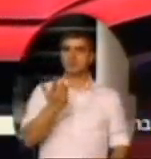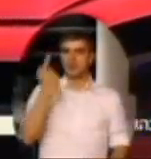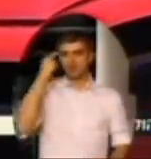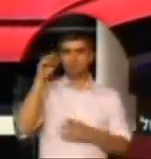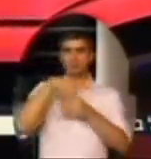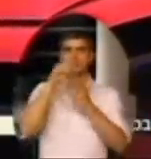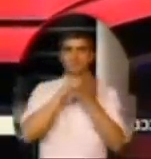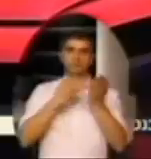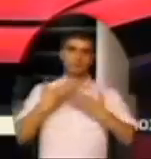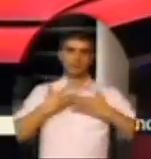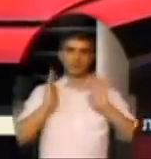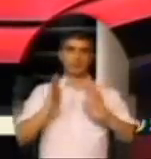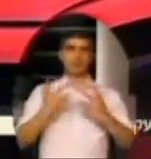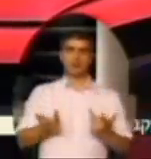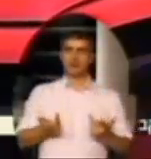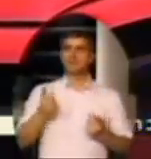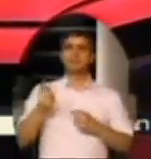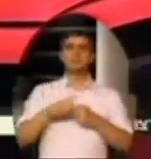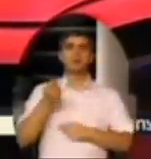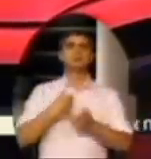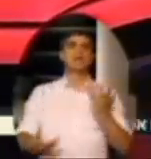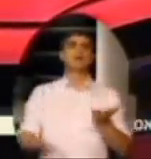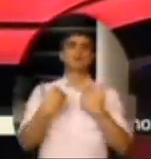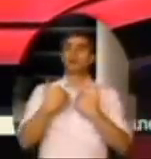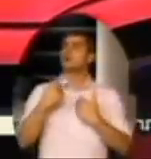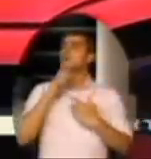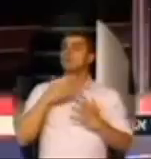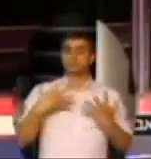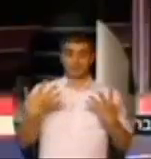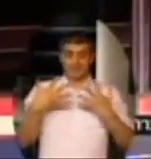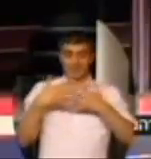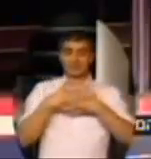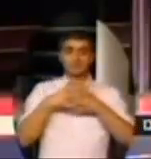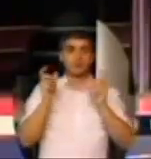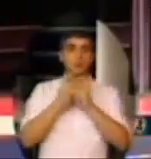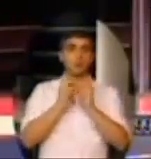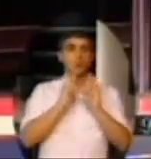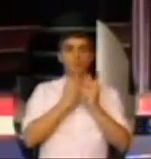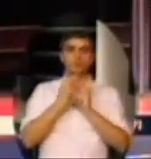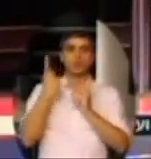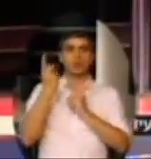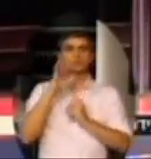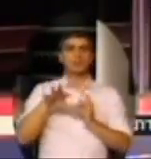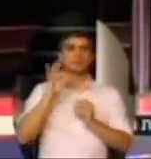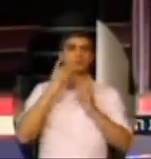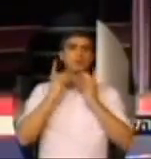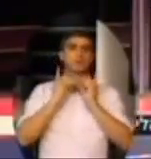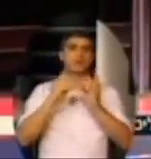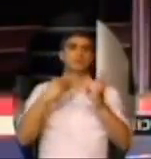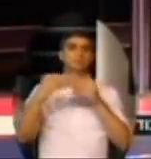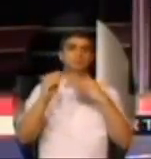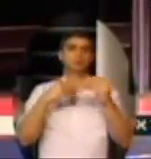יודע שברשימה אתה תקבל אני מעריך אני מעש שאם באים להתמזג קבוצות מסוימות כל אחד חייב למצוא את הדרך